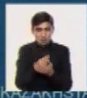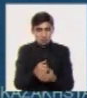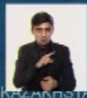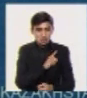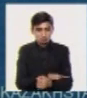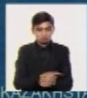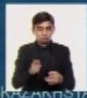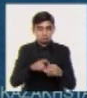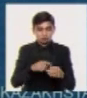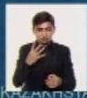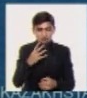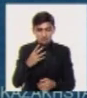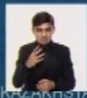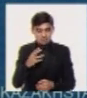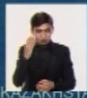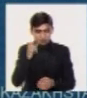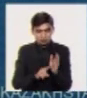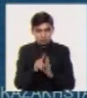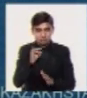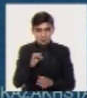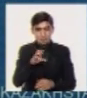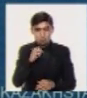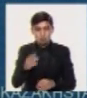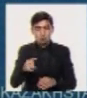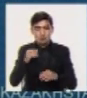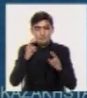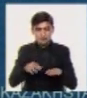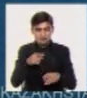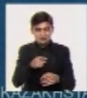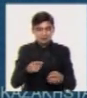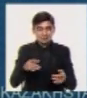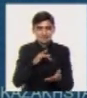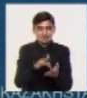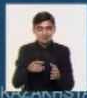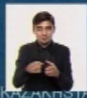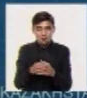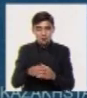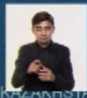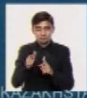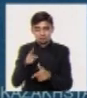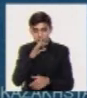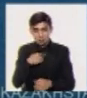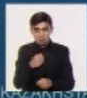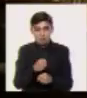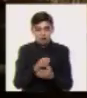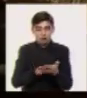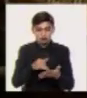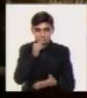4-ші қаңтар күні енеді. Сәйкесінше букмекерлік кеңселер бұл ортақ операторға тіркелмесе жұмысын жалғастыра